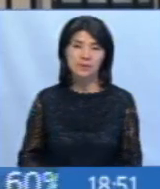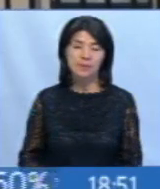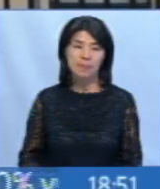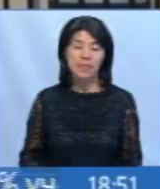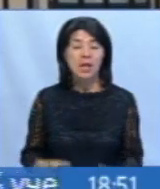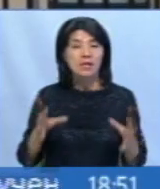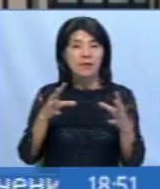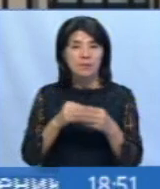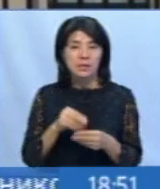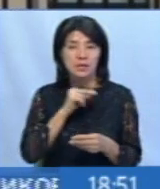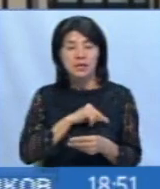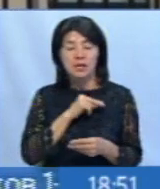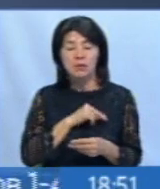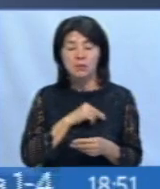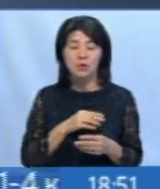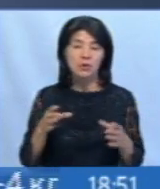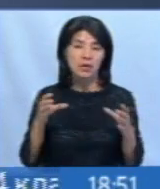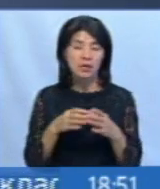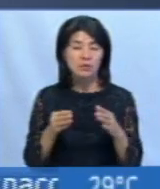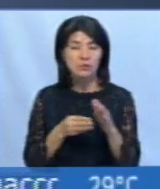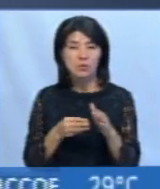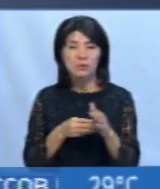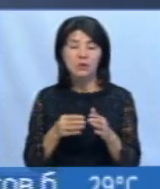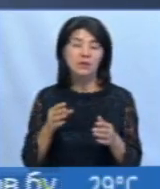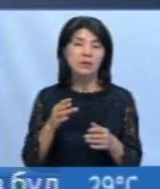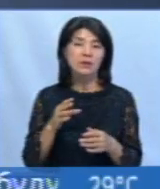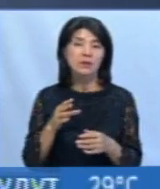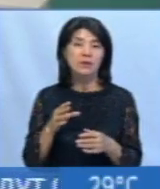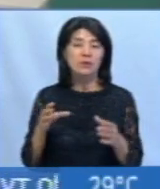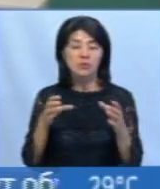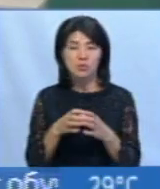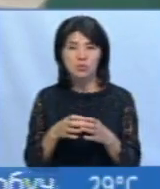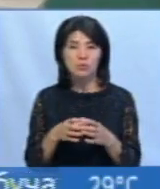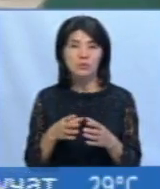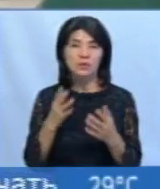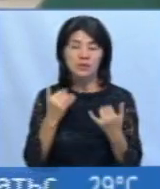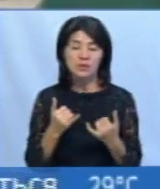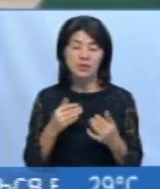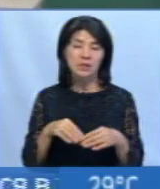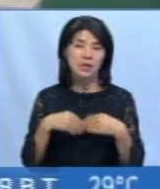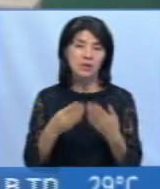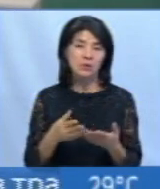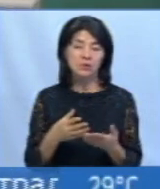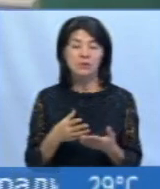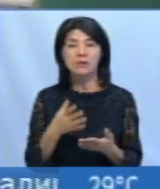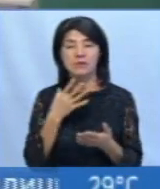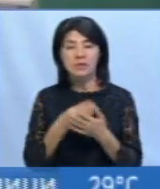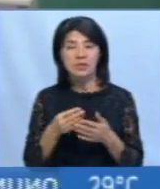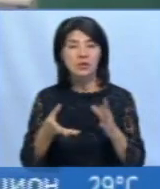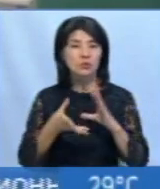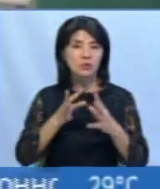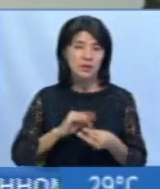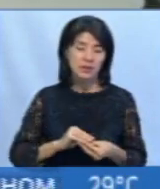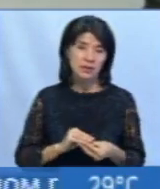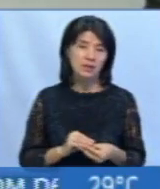Совместная работа антикоррупционной службы, местных исполнительных органов и общественности дает свои плоды. Одним из таких примеров является